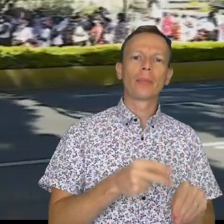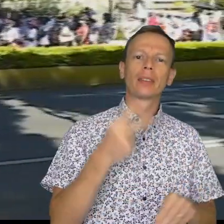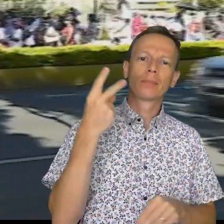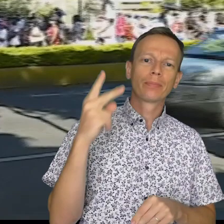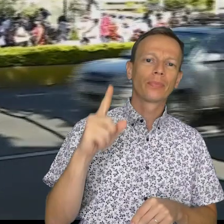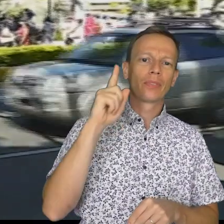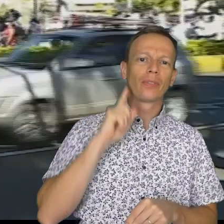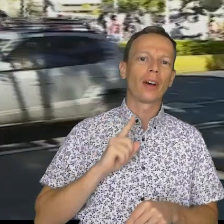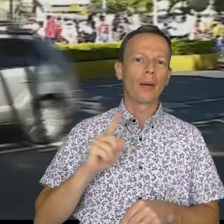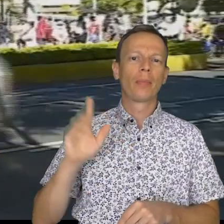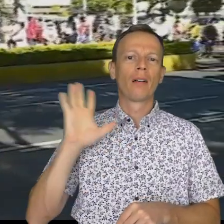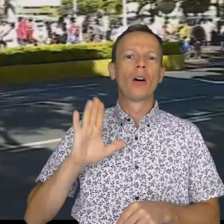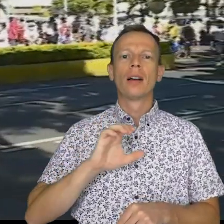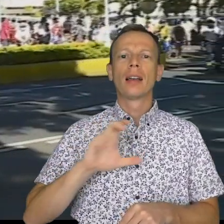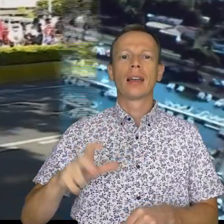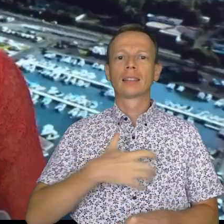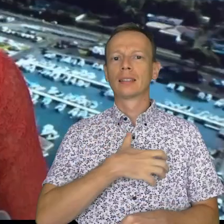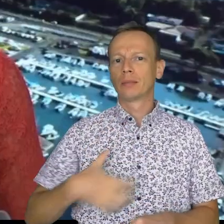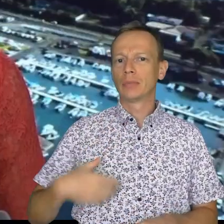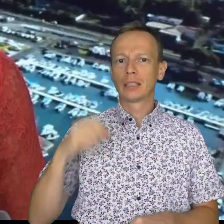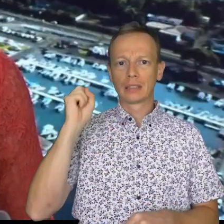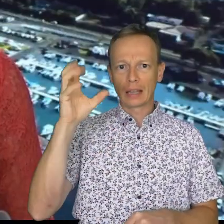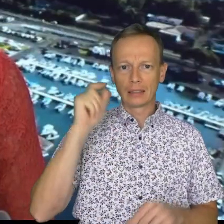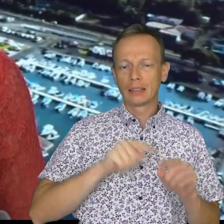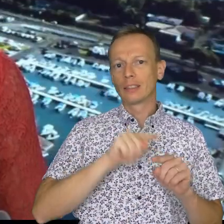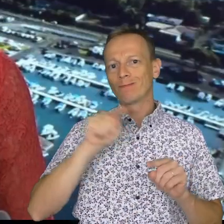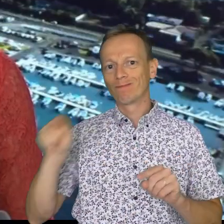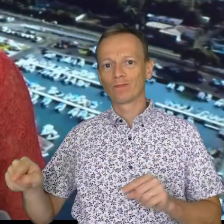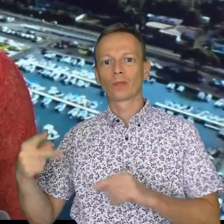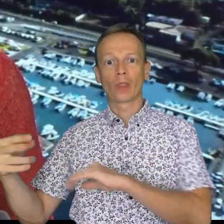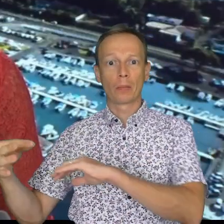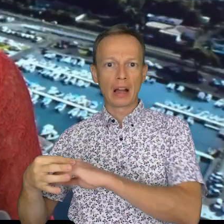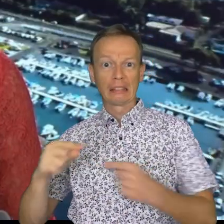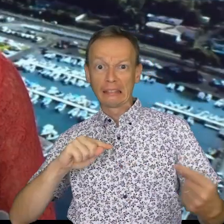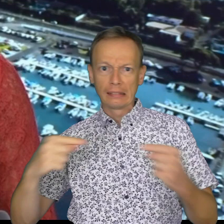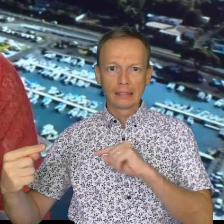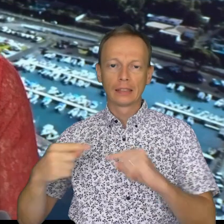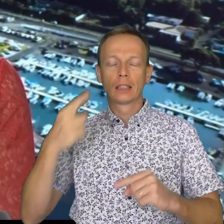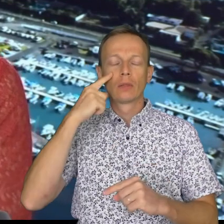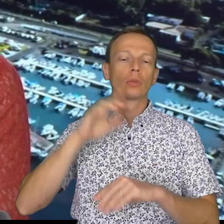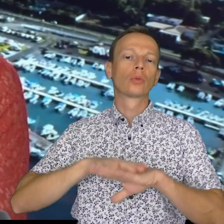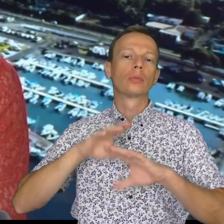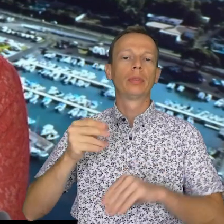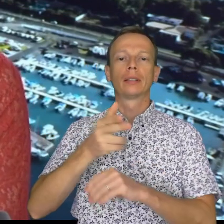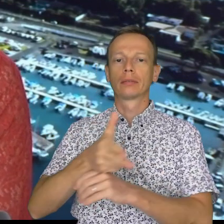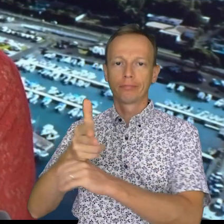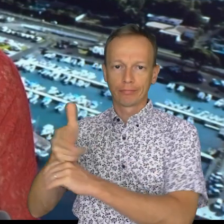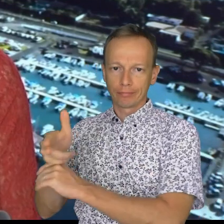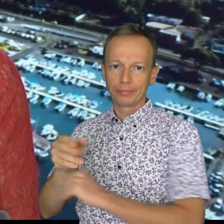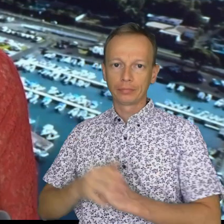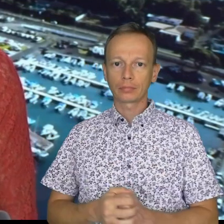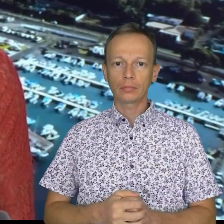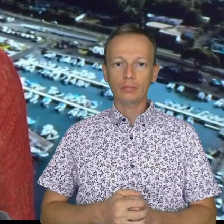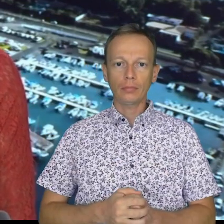Thérèse Moké et l'homme d'affaires Thierry Barbian. On écoute Yolande Aka, organisatrice de cette marche, au micro de Inacio Raveino et Mirko